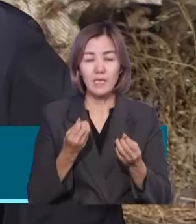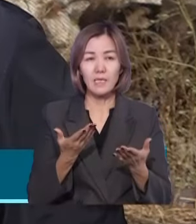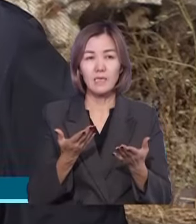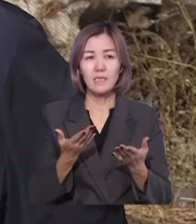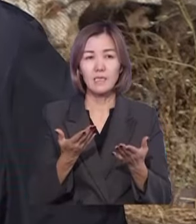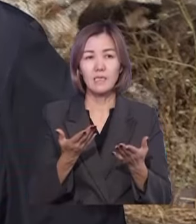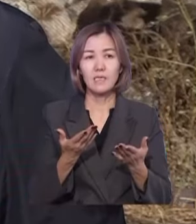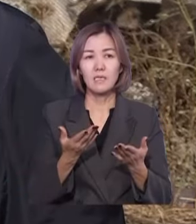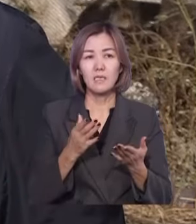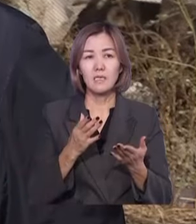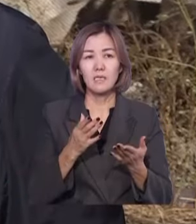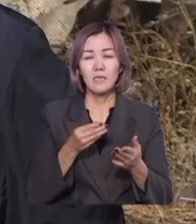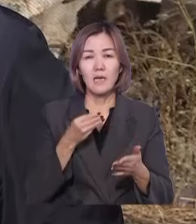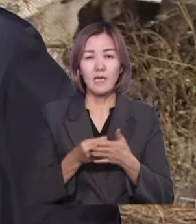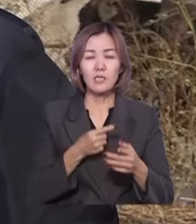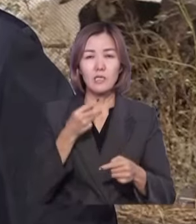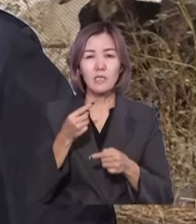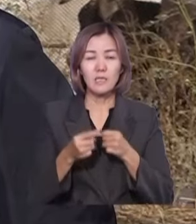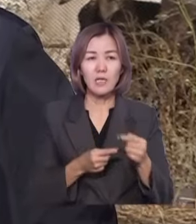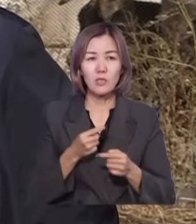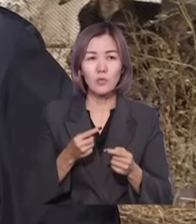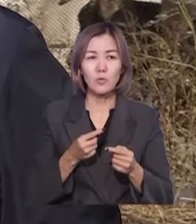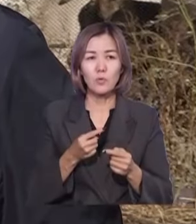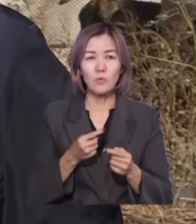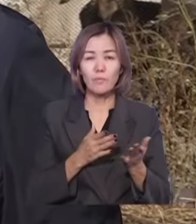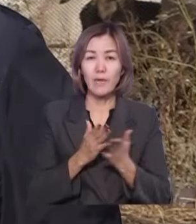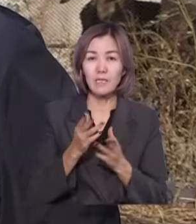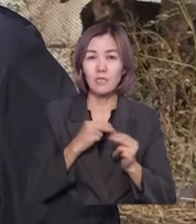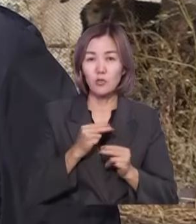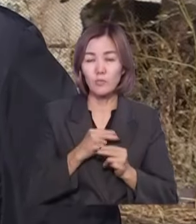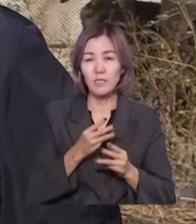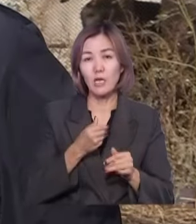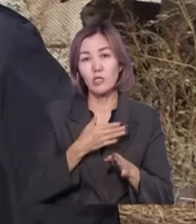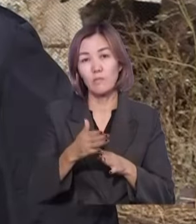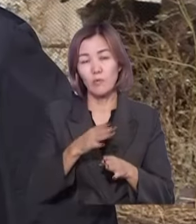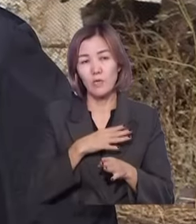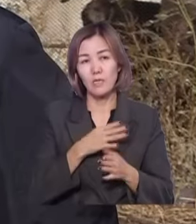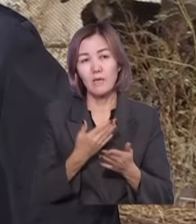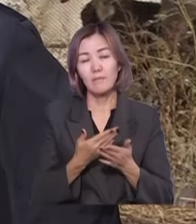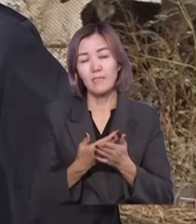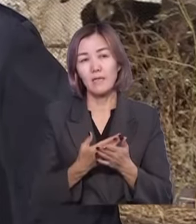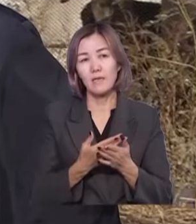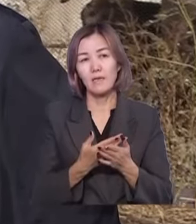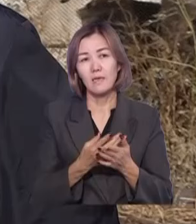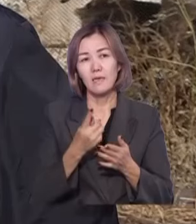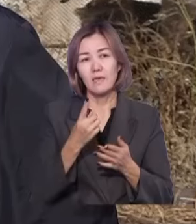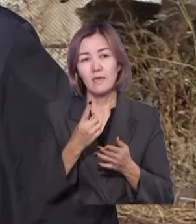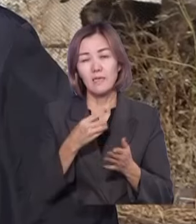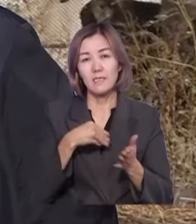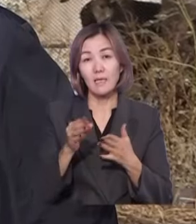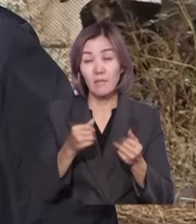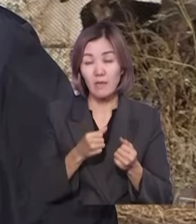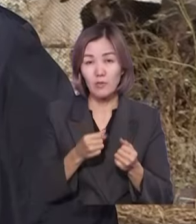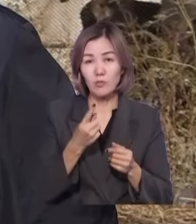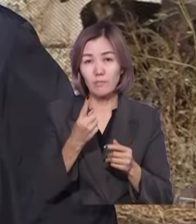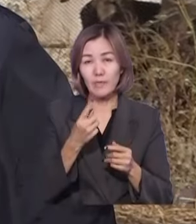мына селекциялық асыл тұқым асылдандыру бағытындағы жұмыстарына беріледі. Енді оның ақшасын айта кететін болсақ, жағы сатып алған үшін